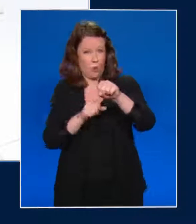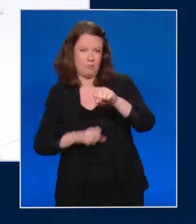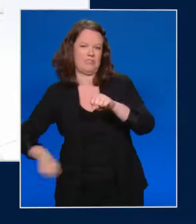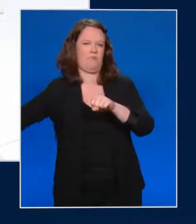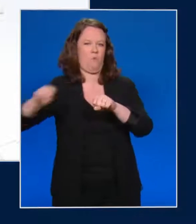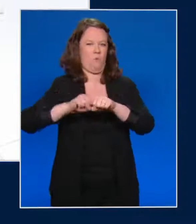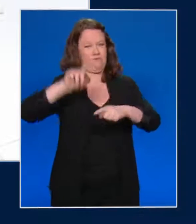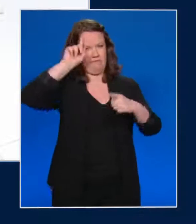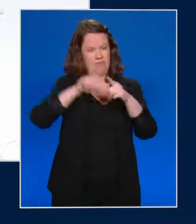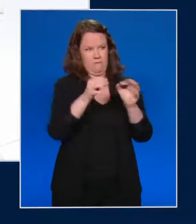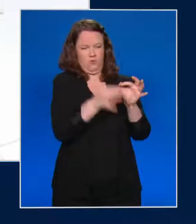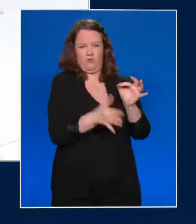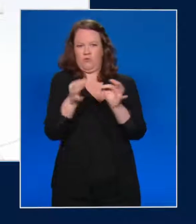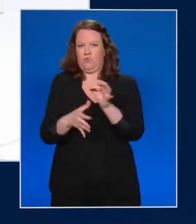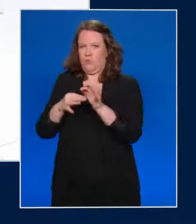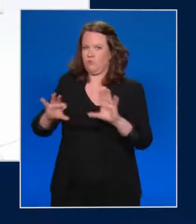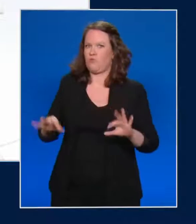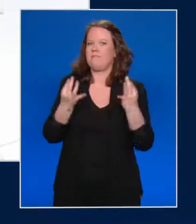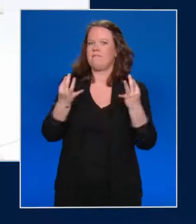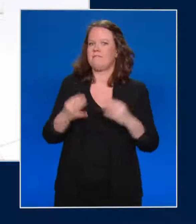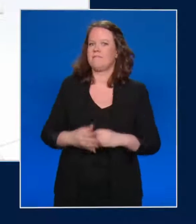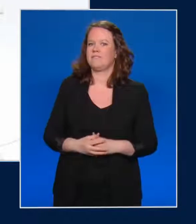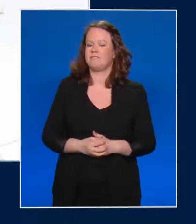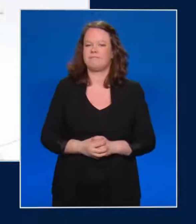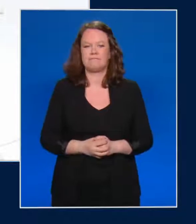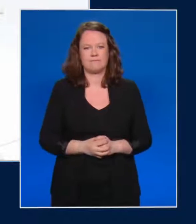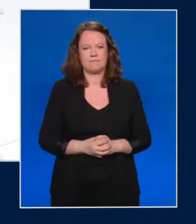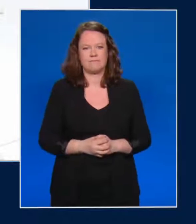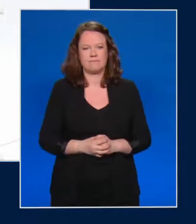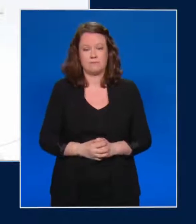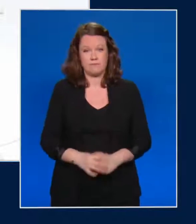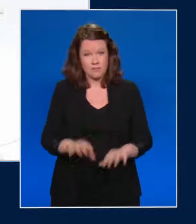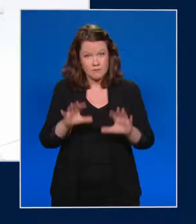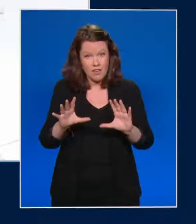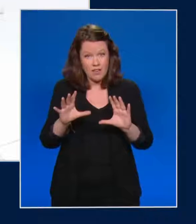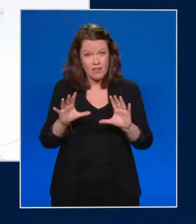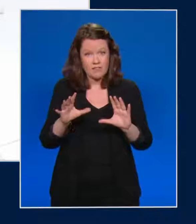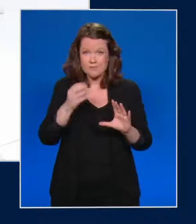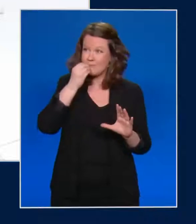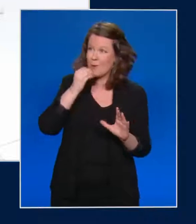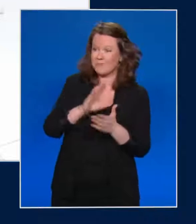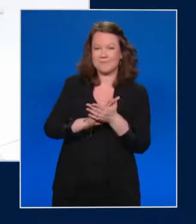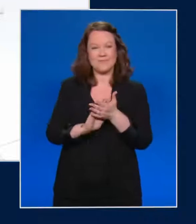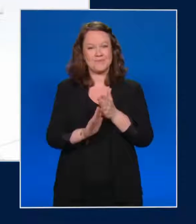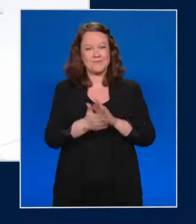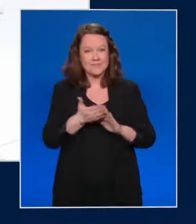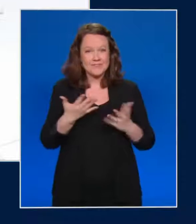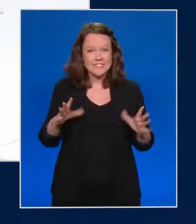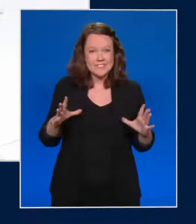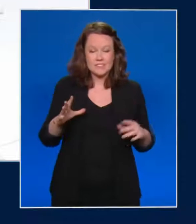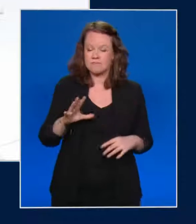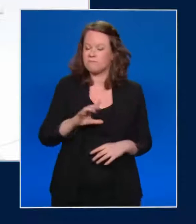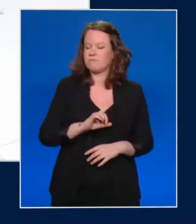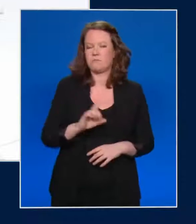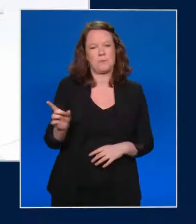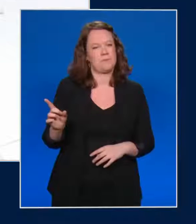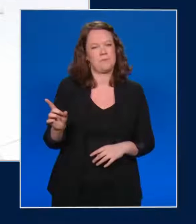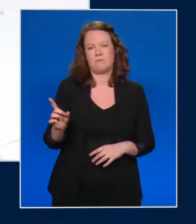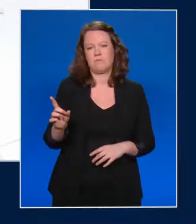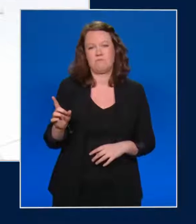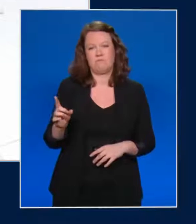ces difficultés mais ne nous trompons pas ces événements n'auront pas seulement des